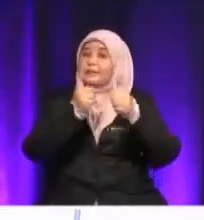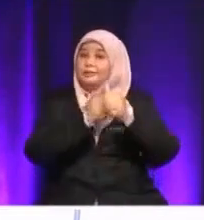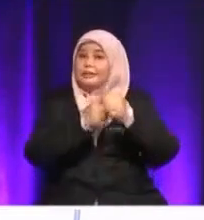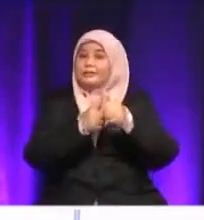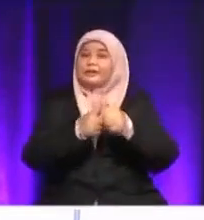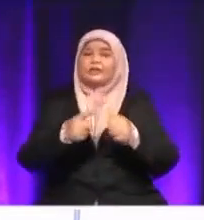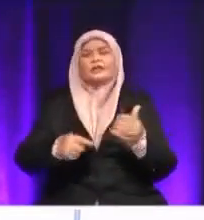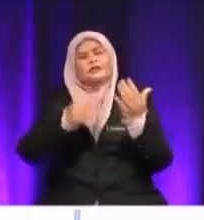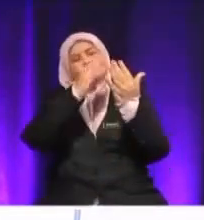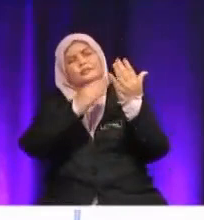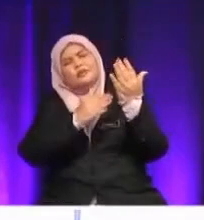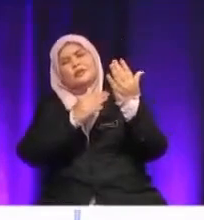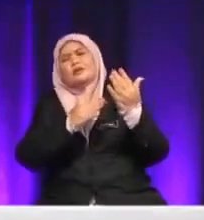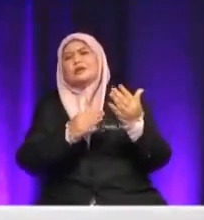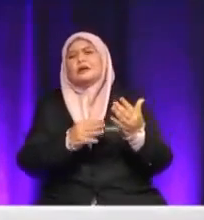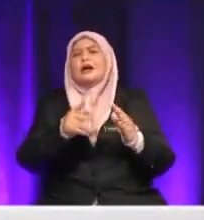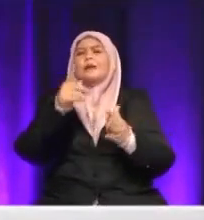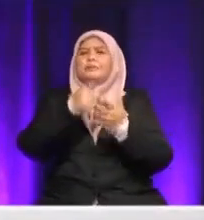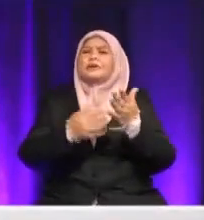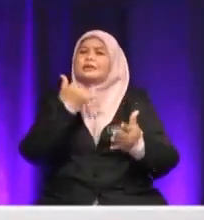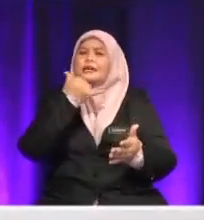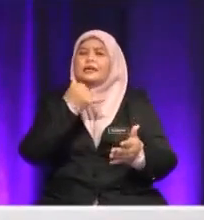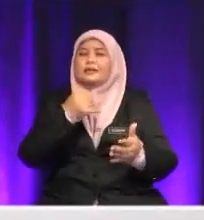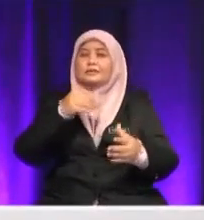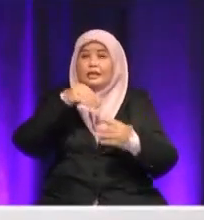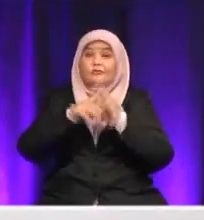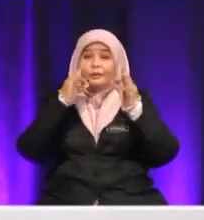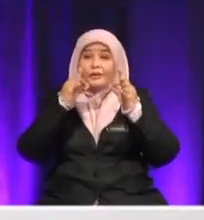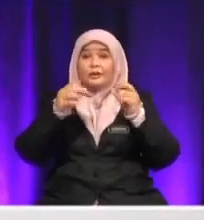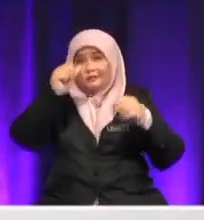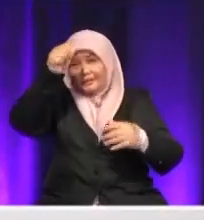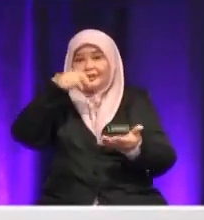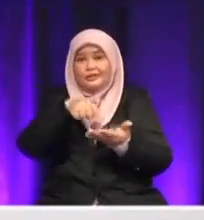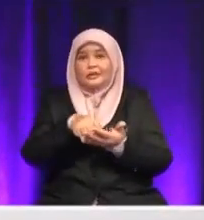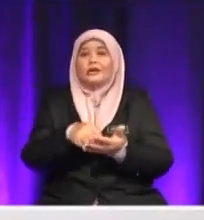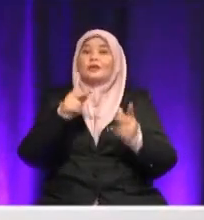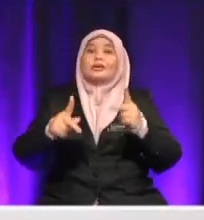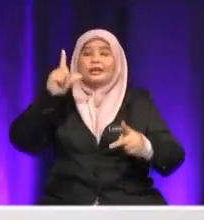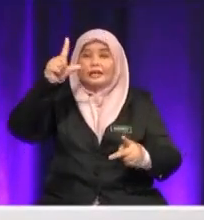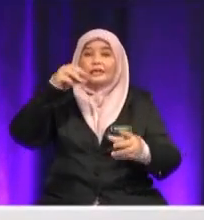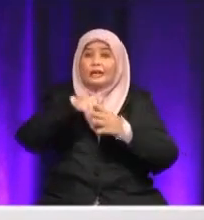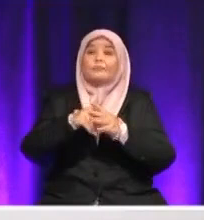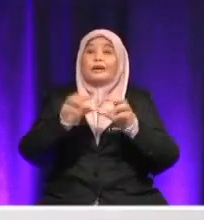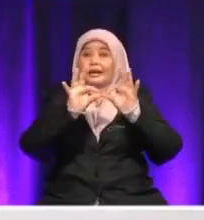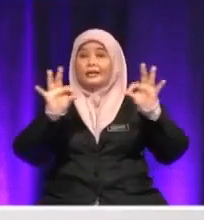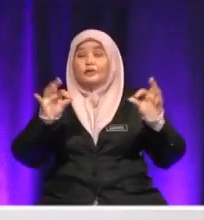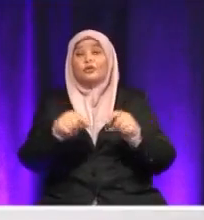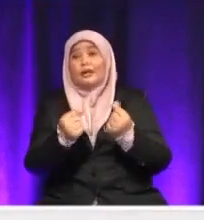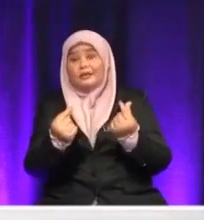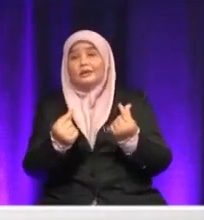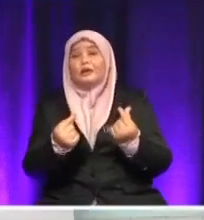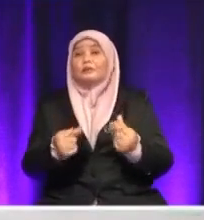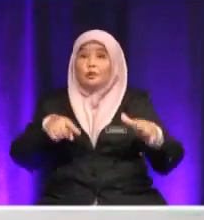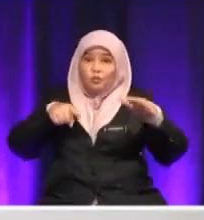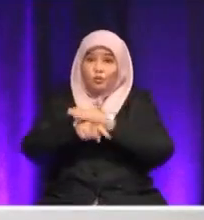kena analisis apa dia kesalahan yang ada dalam firman Allah ini hakim. Kalau kita lihat pada ayat Quran ni, membunuh ustaz. Okey,